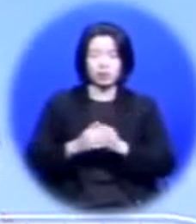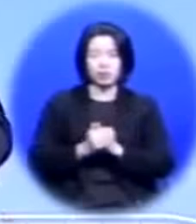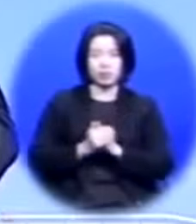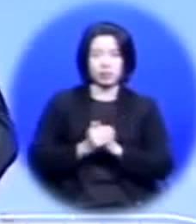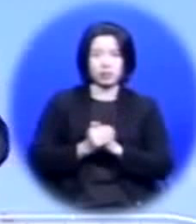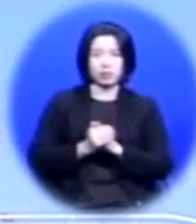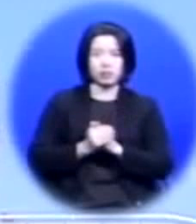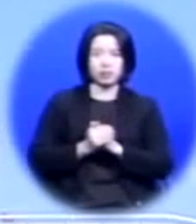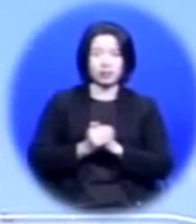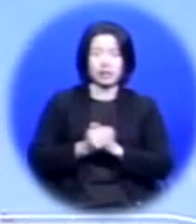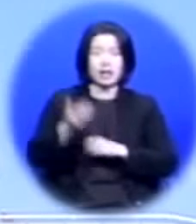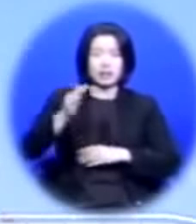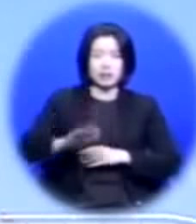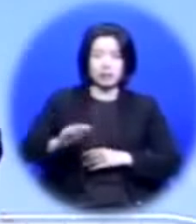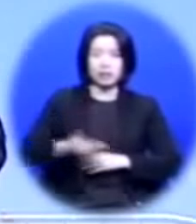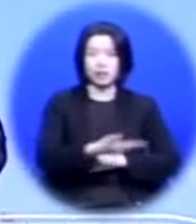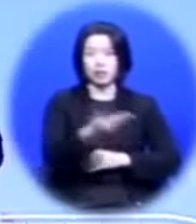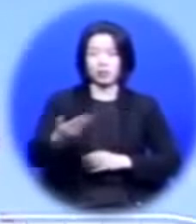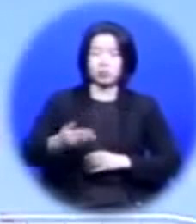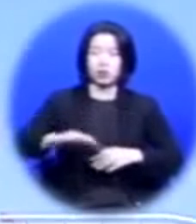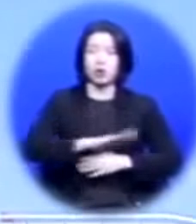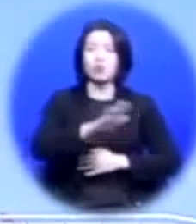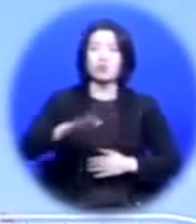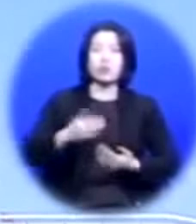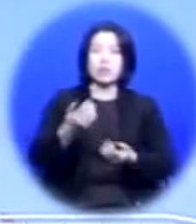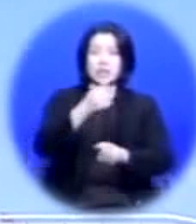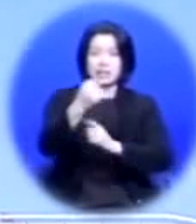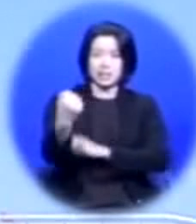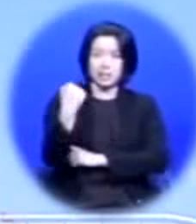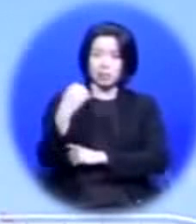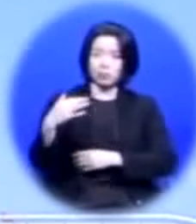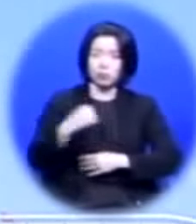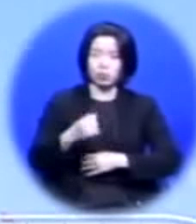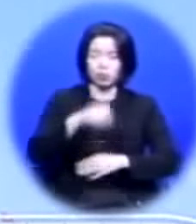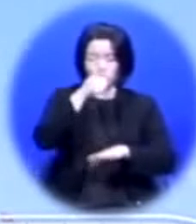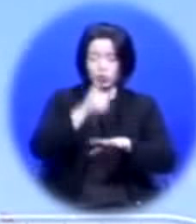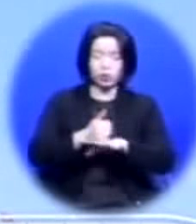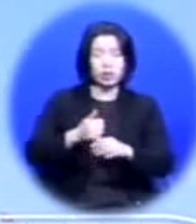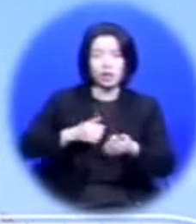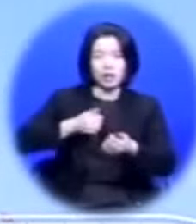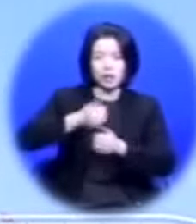됩니다 그러나 여러분 우리 힘으로는 죄를 이길 수가